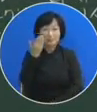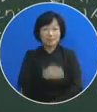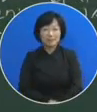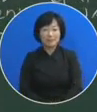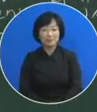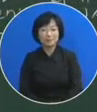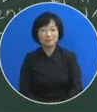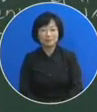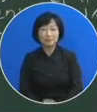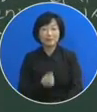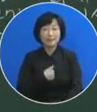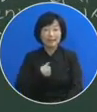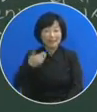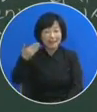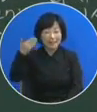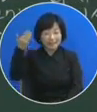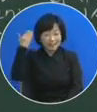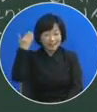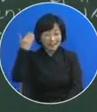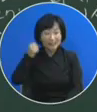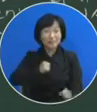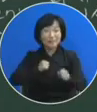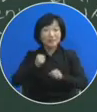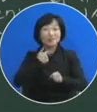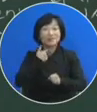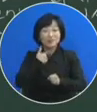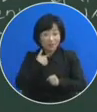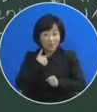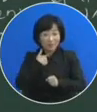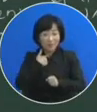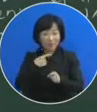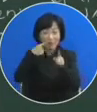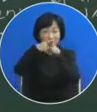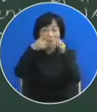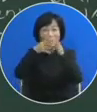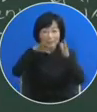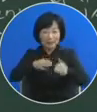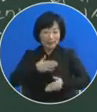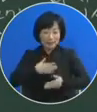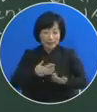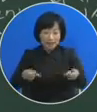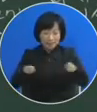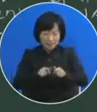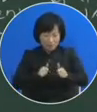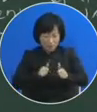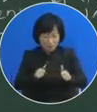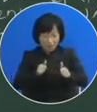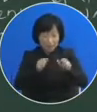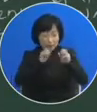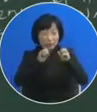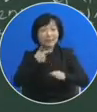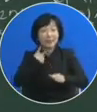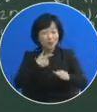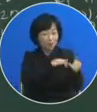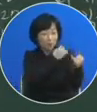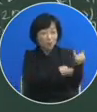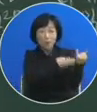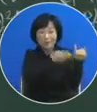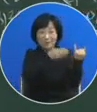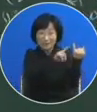옛날에 있던 교회였는데요. 저와 같이 열심히 전도하는 권사님이라. Then the church that I used to serve before, one senior deaconess was a very good believer.